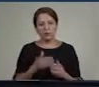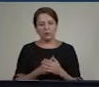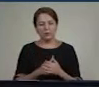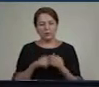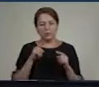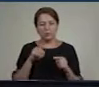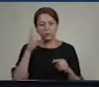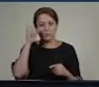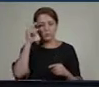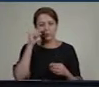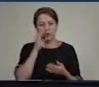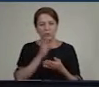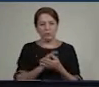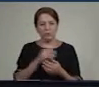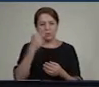bu sonlar yig'indisi